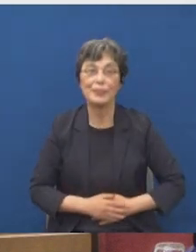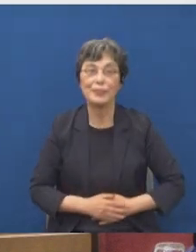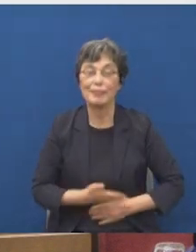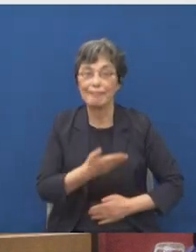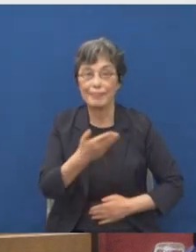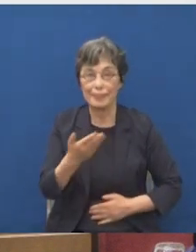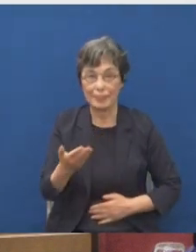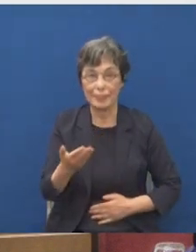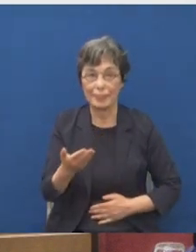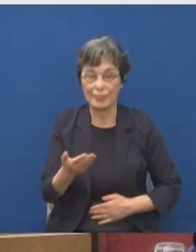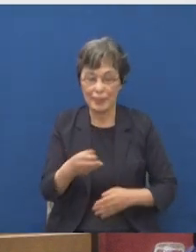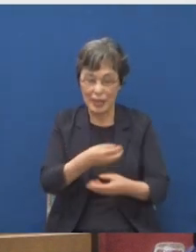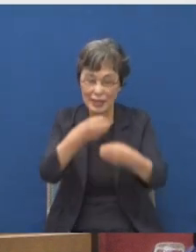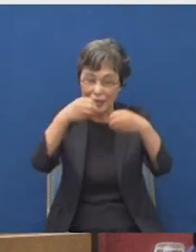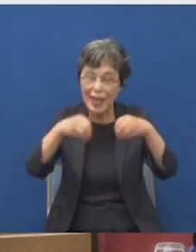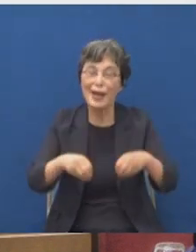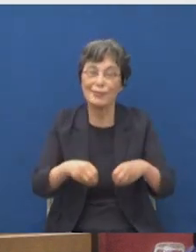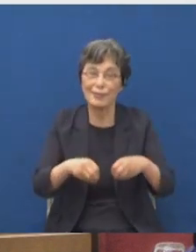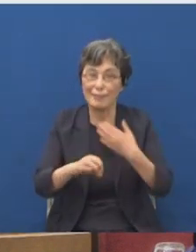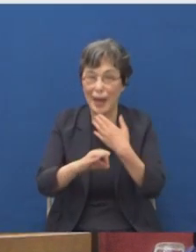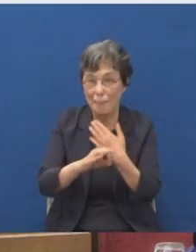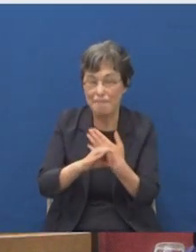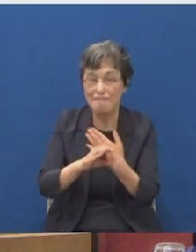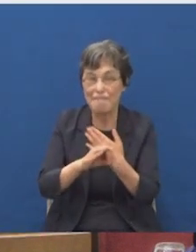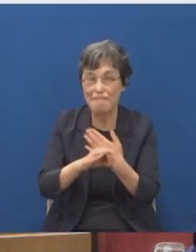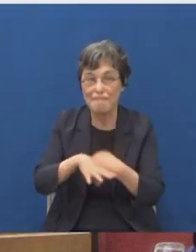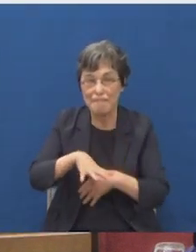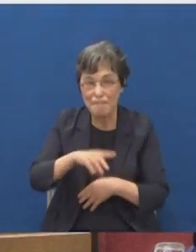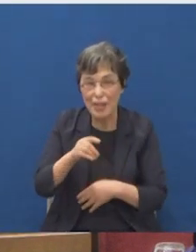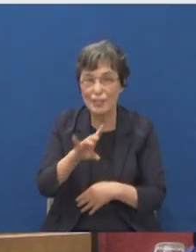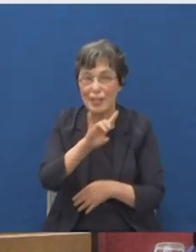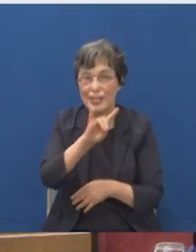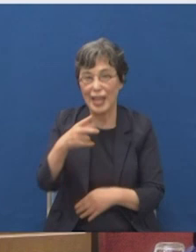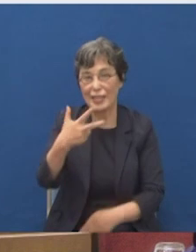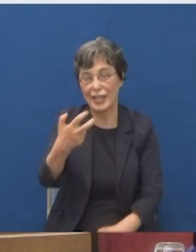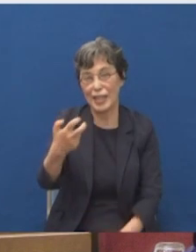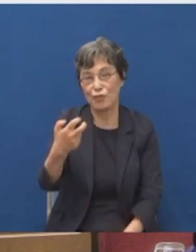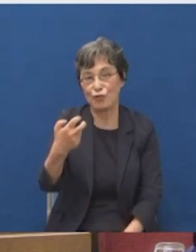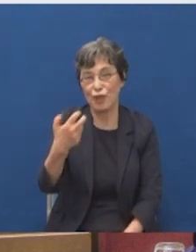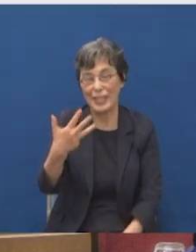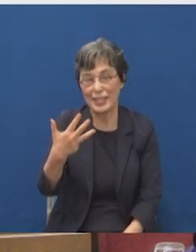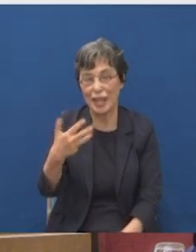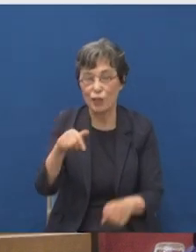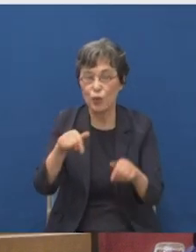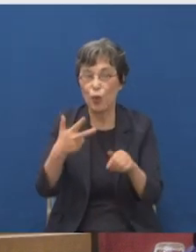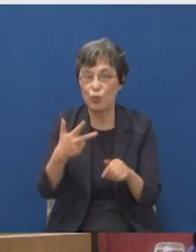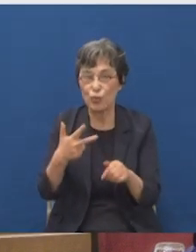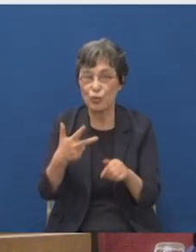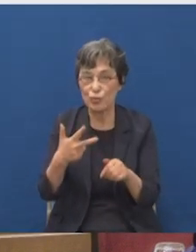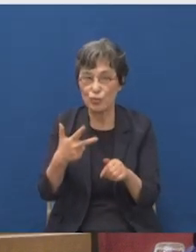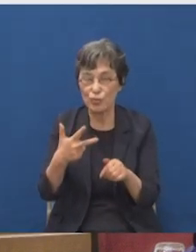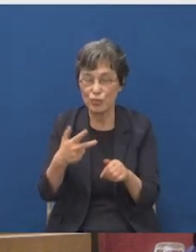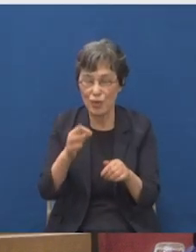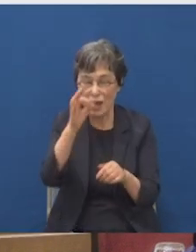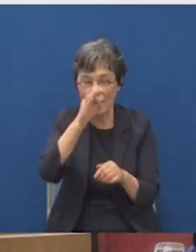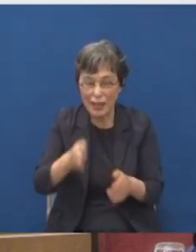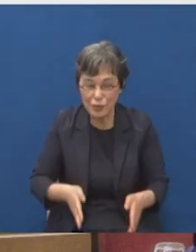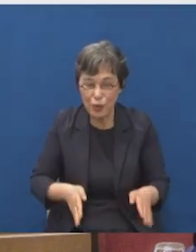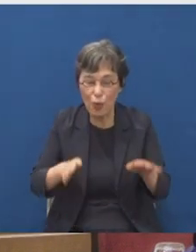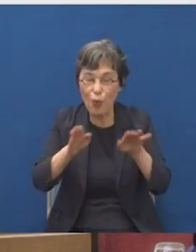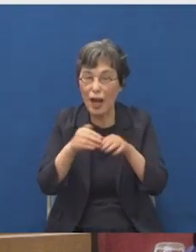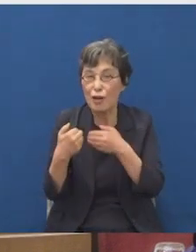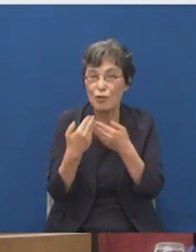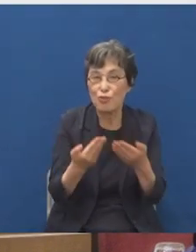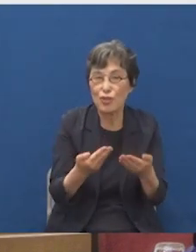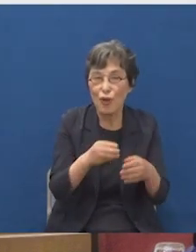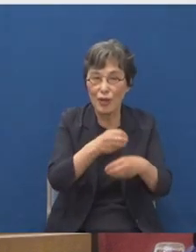きまして契約議案でございます。はじめに議第78号は京都市官業間整備工事請負契約の